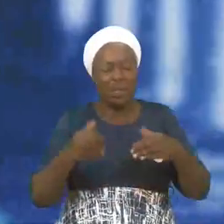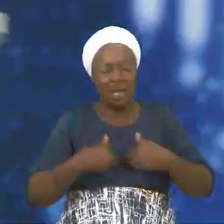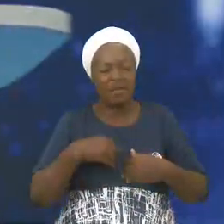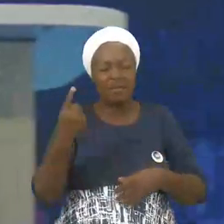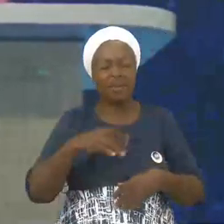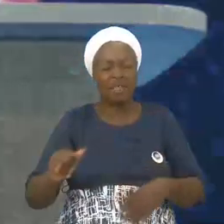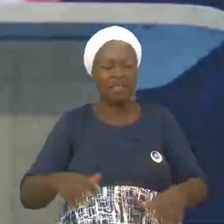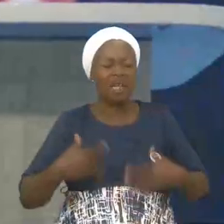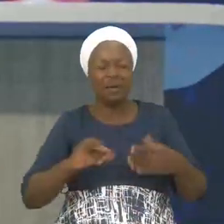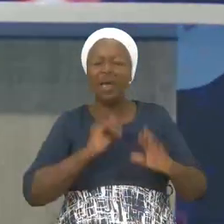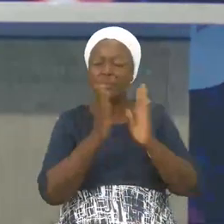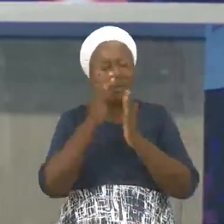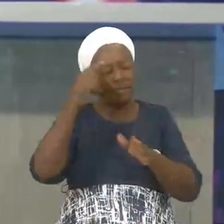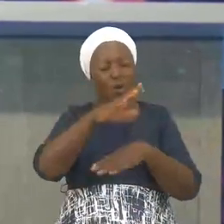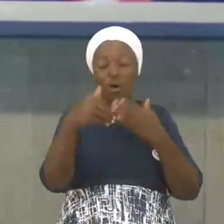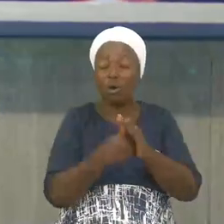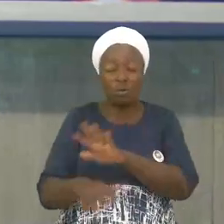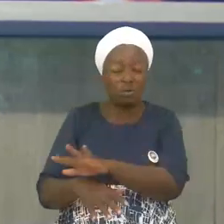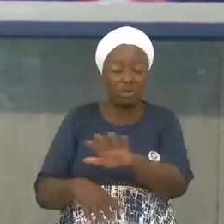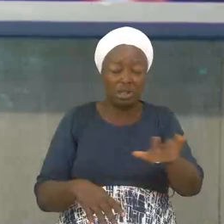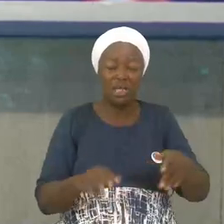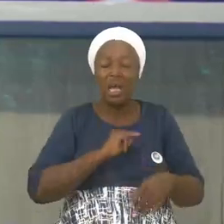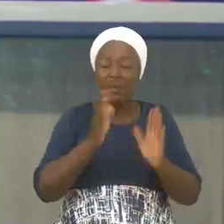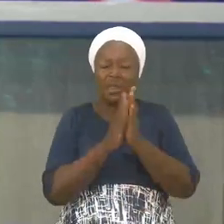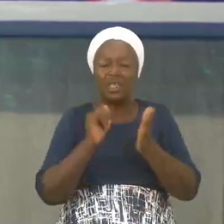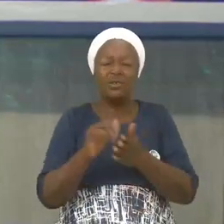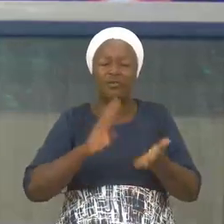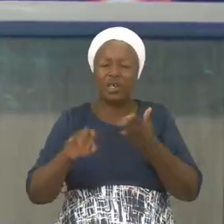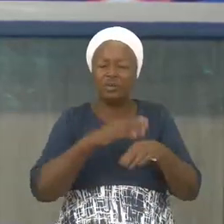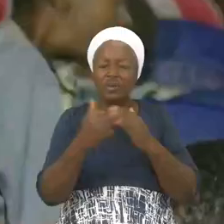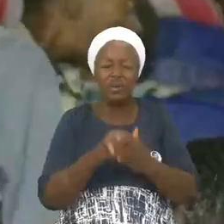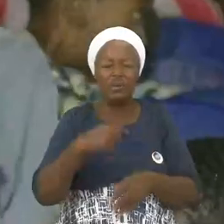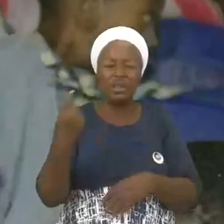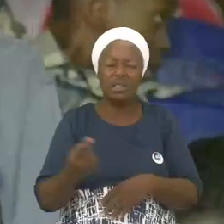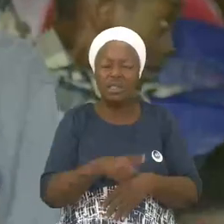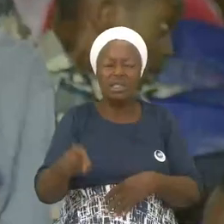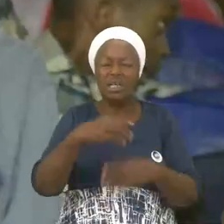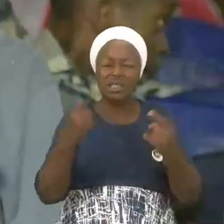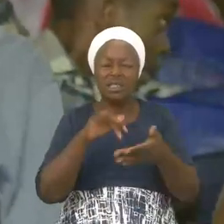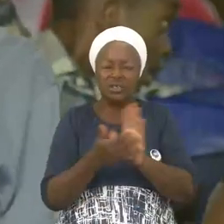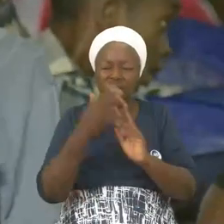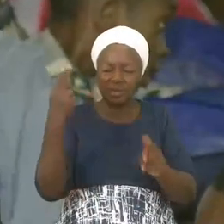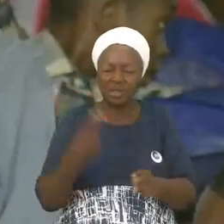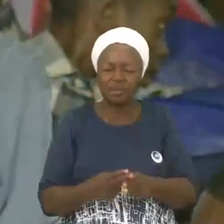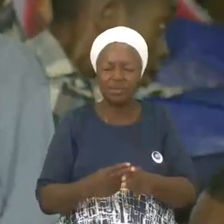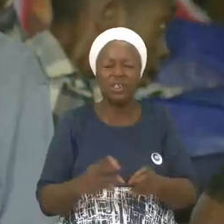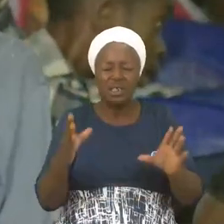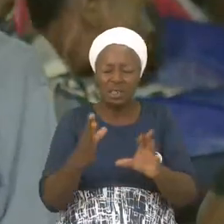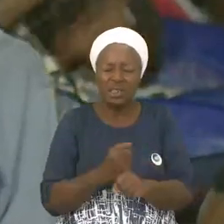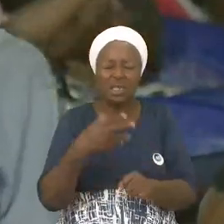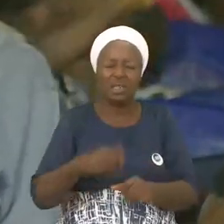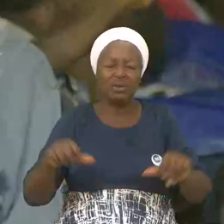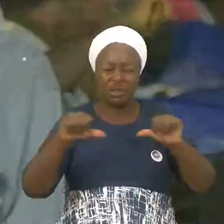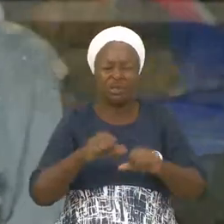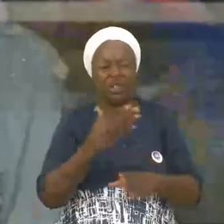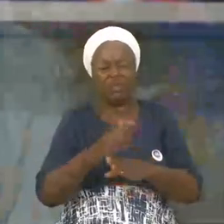ne périsse point, mais qu'il ait la vie éternelle. Père, je prie pour tous ceux-ci-là. Je prie, pardonne tous leurs péchés au